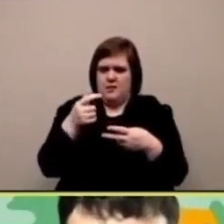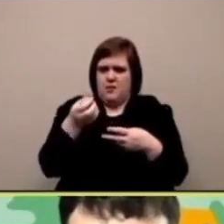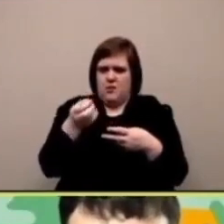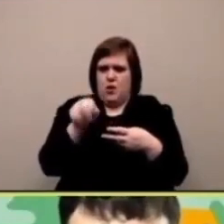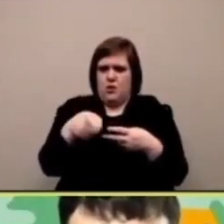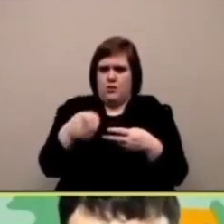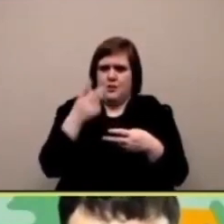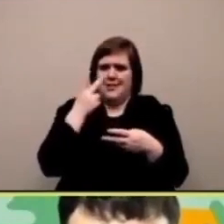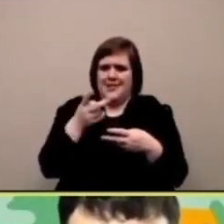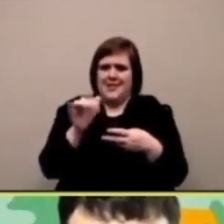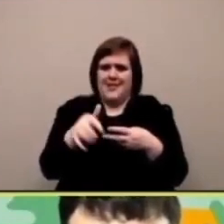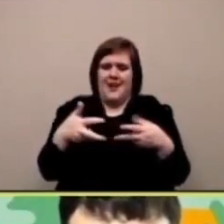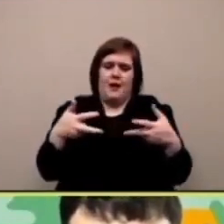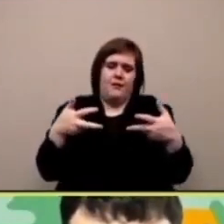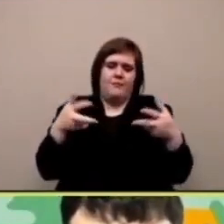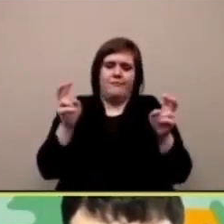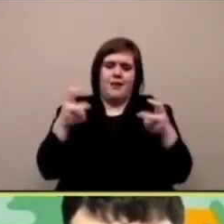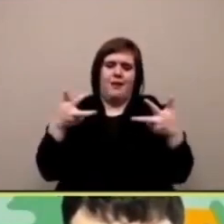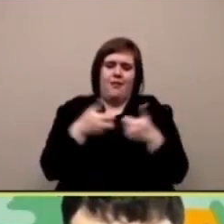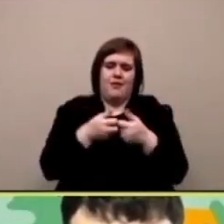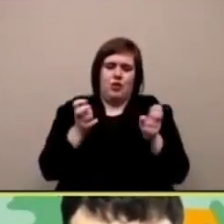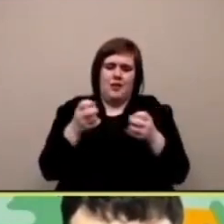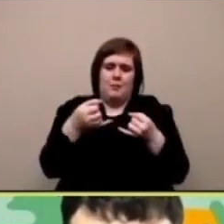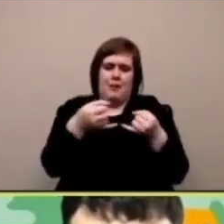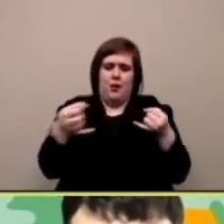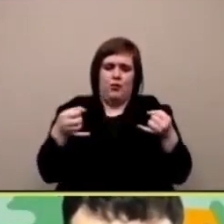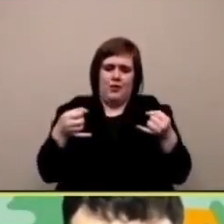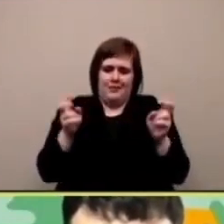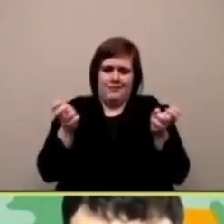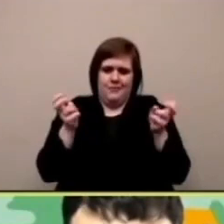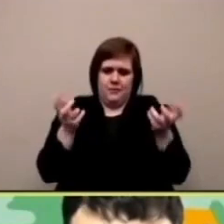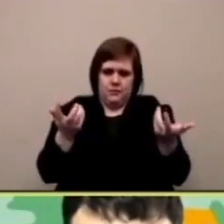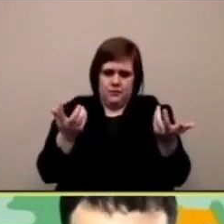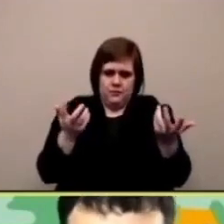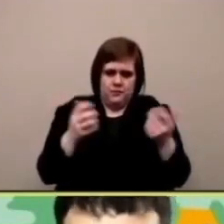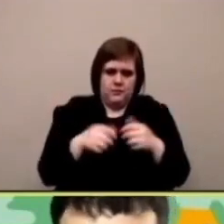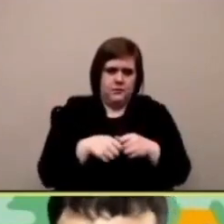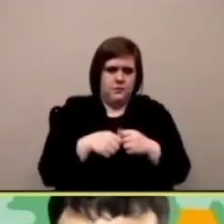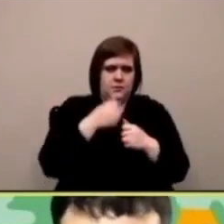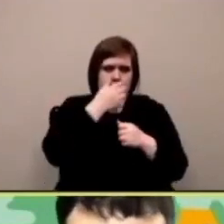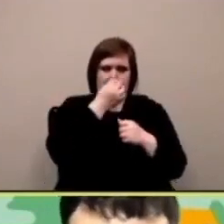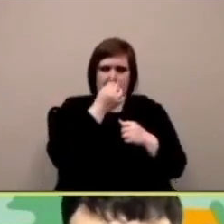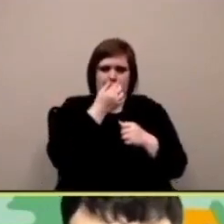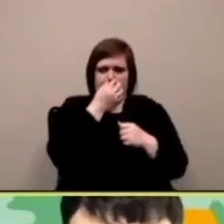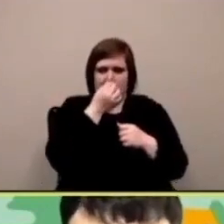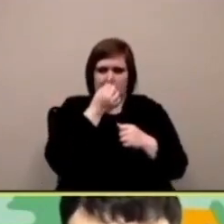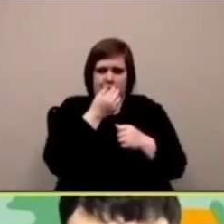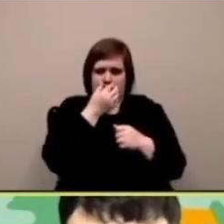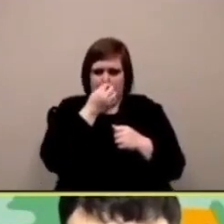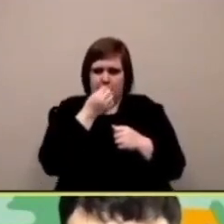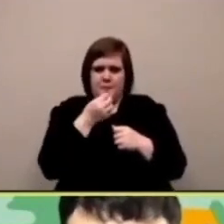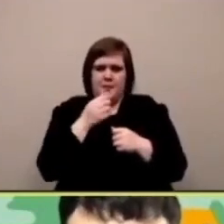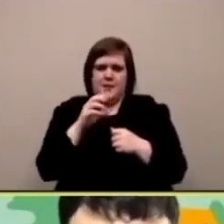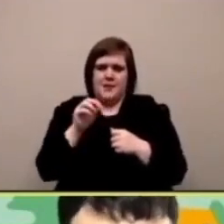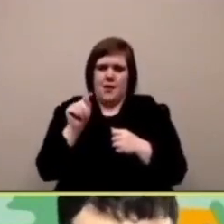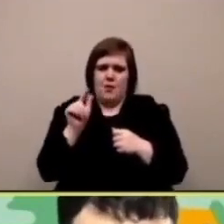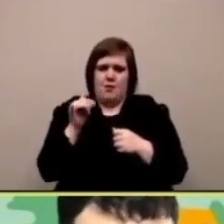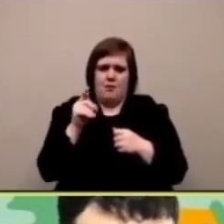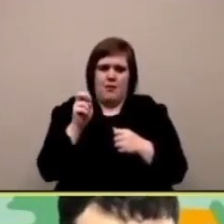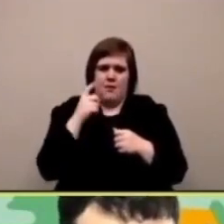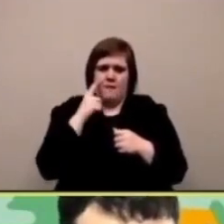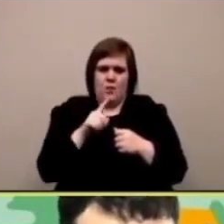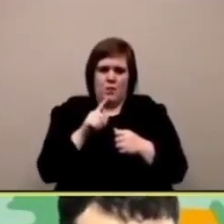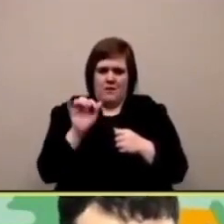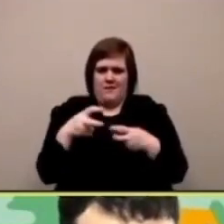こちらの緑のフラッグを使うとその物理学的な内容が含まれてい